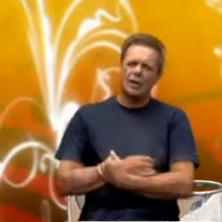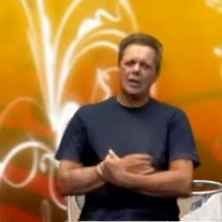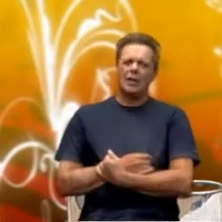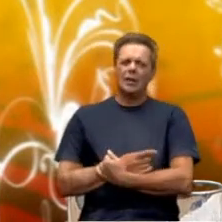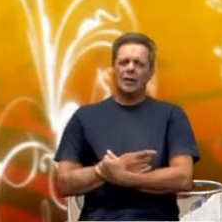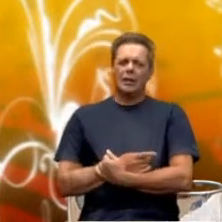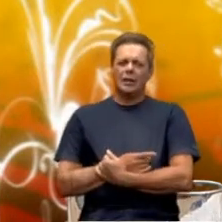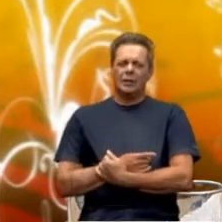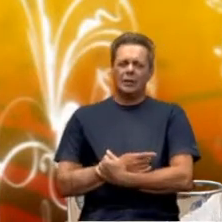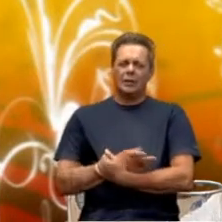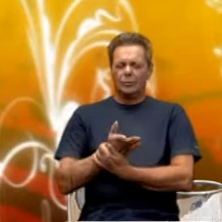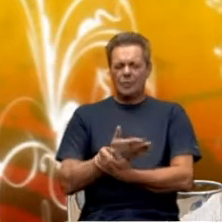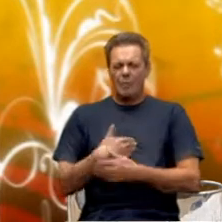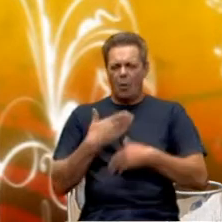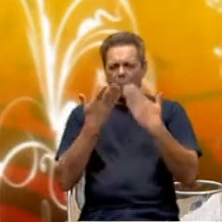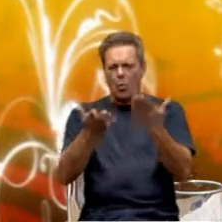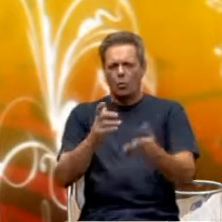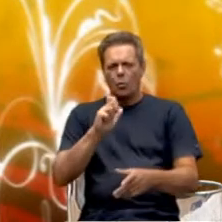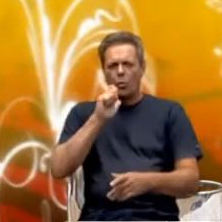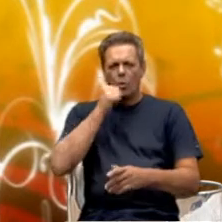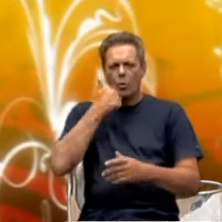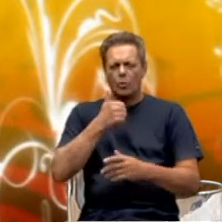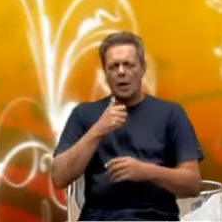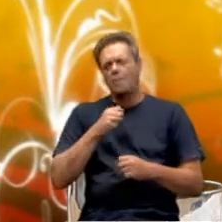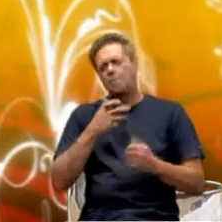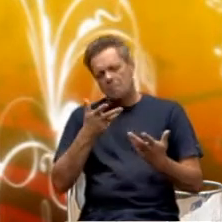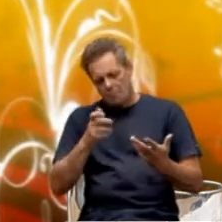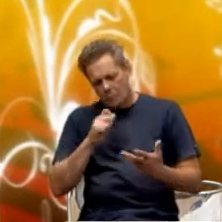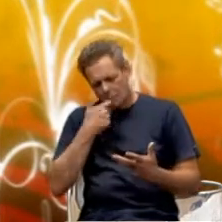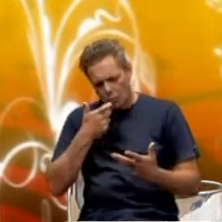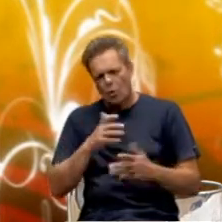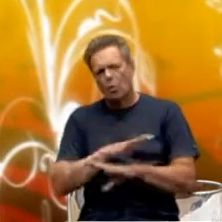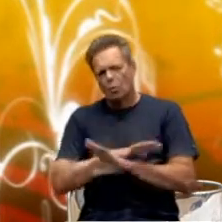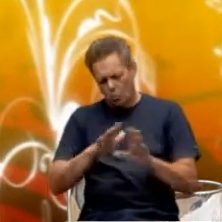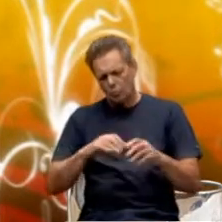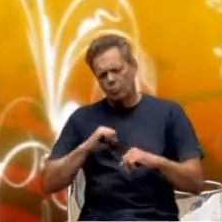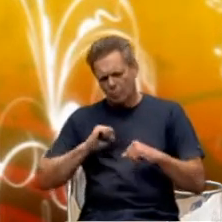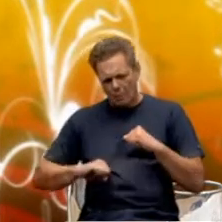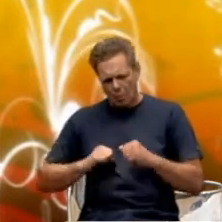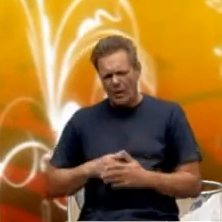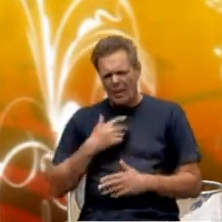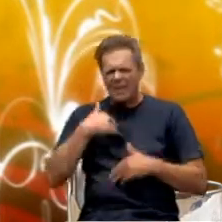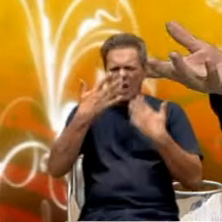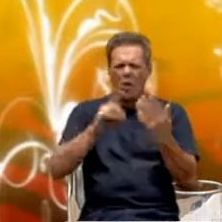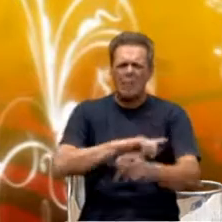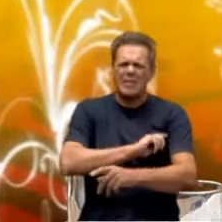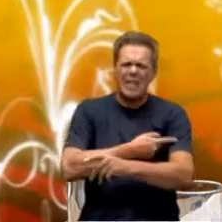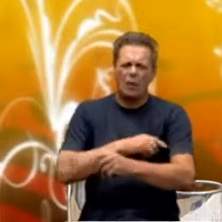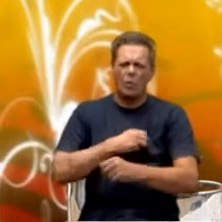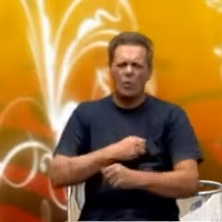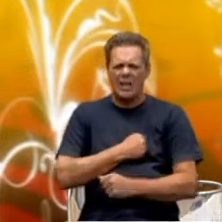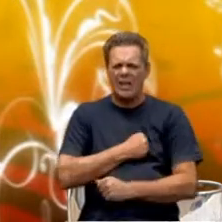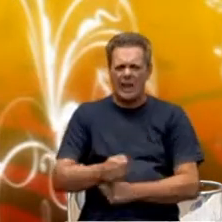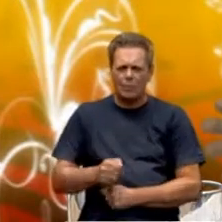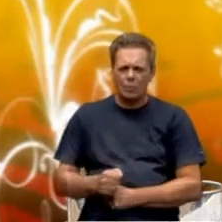sve unutra. Poruku, ljude, preboljeli su, sretni su, daju nam snage i hrabrosti, a mi ćemo sad nastaviti